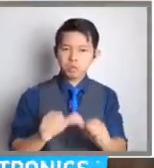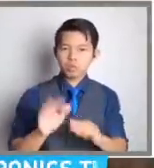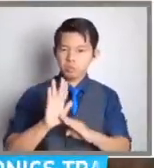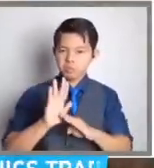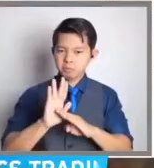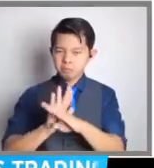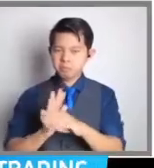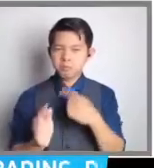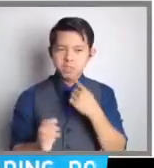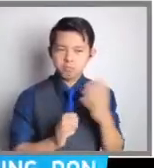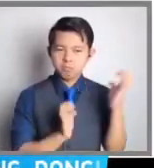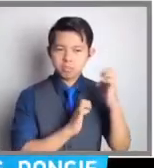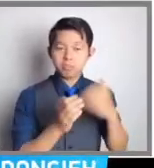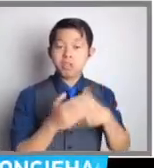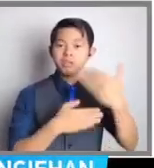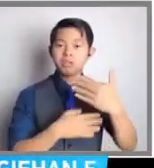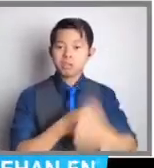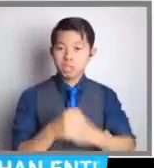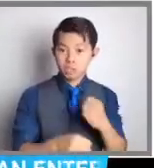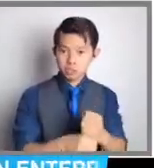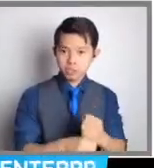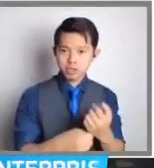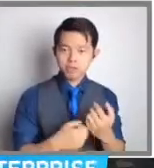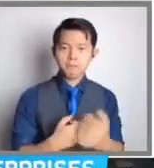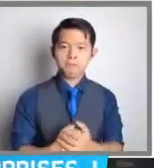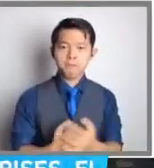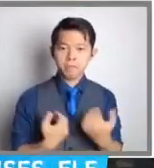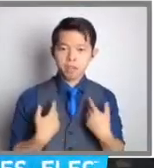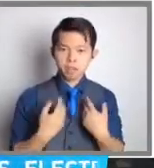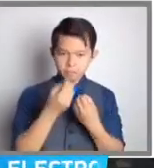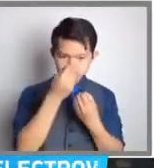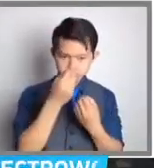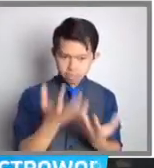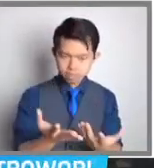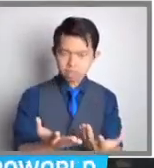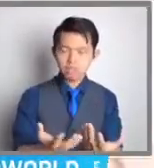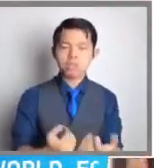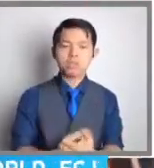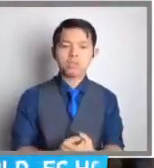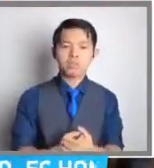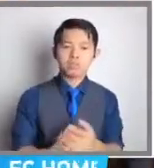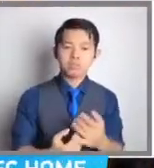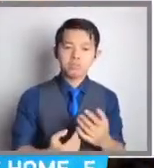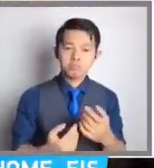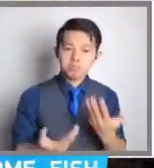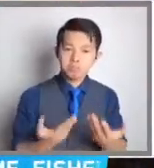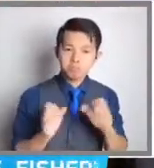susunod na taon ay makakapagdeklara na sila ng pagtatapos ng health emergency.